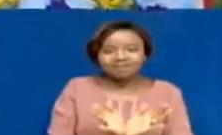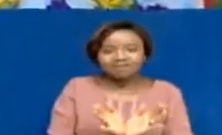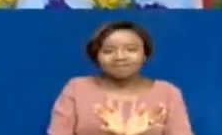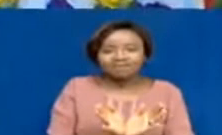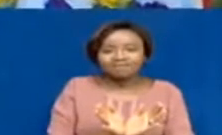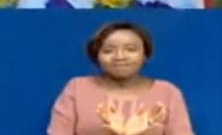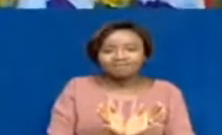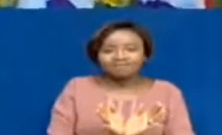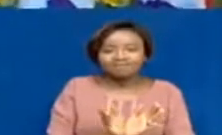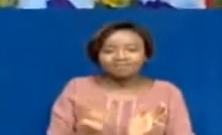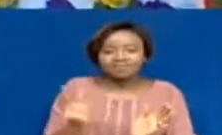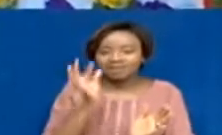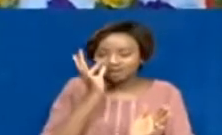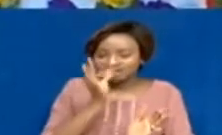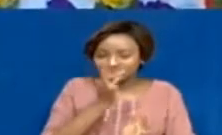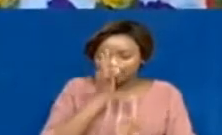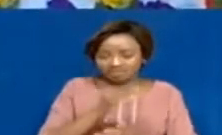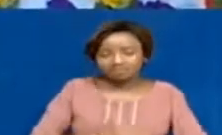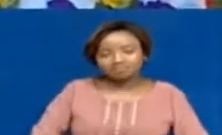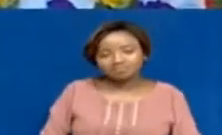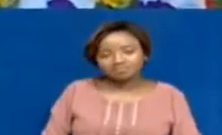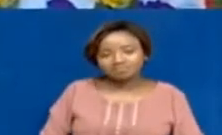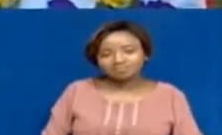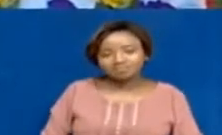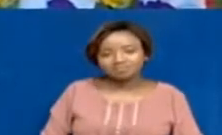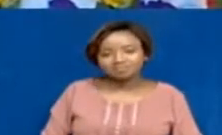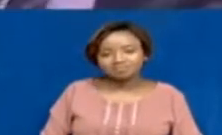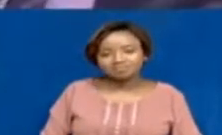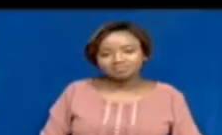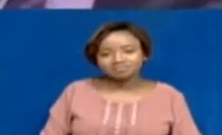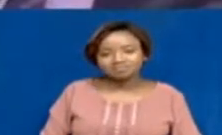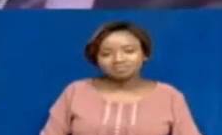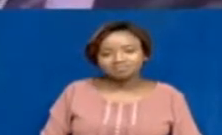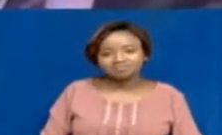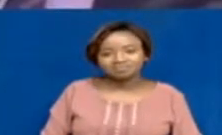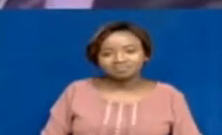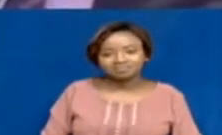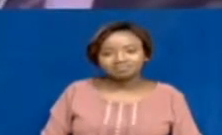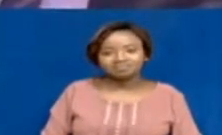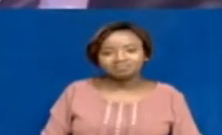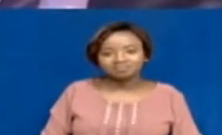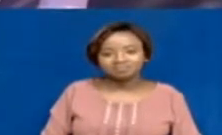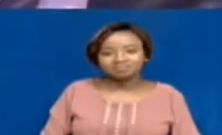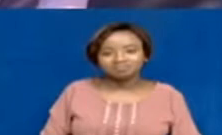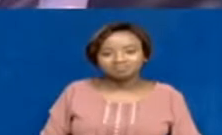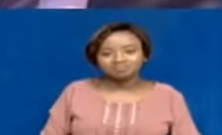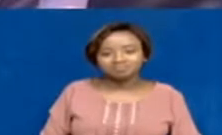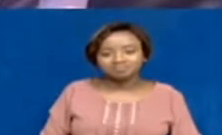ambaye imewachwa nyuma na mzee na wazazi wao, kwa sababu